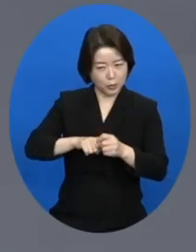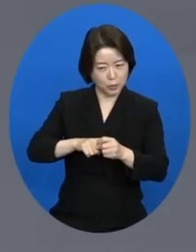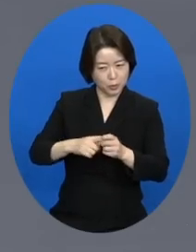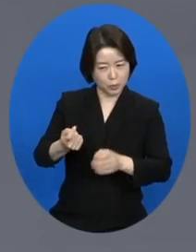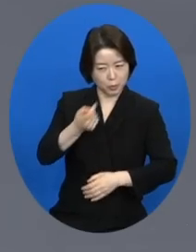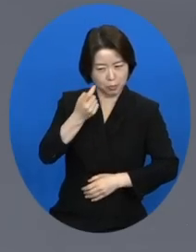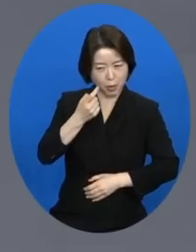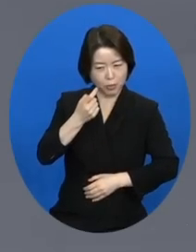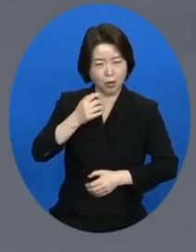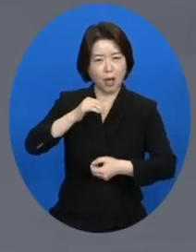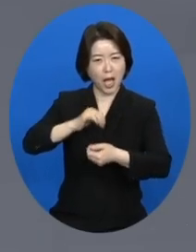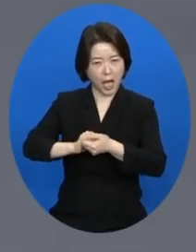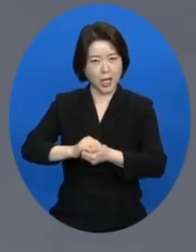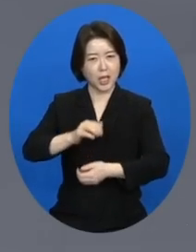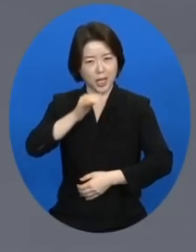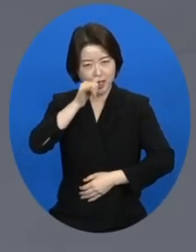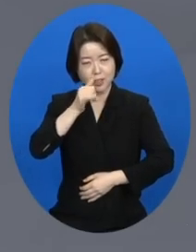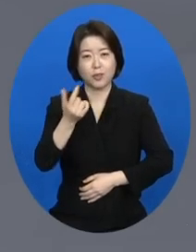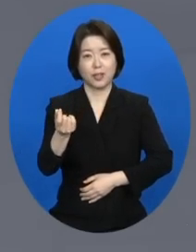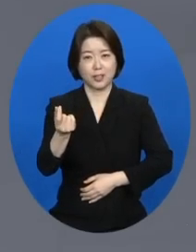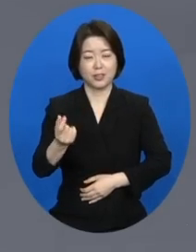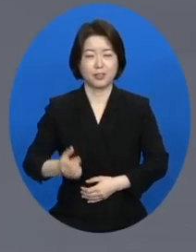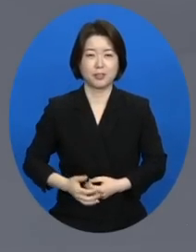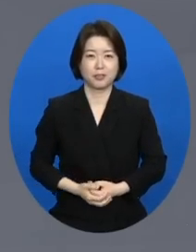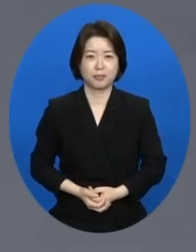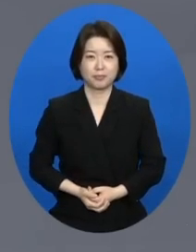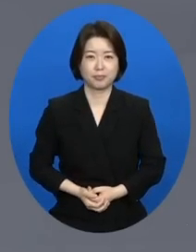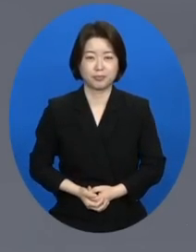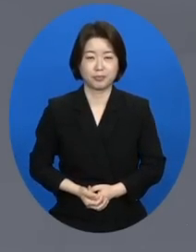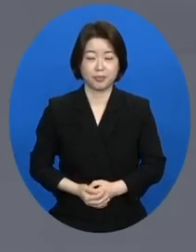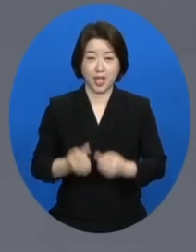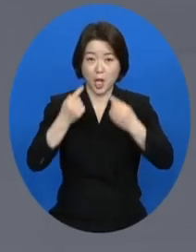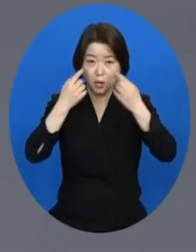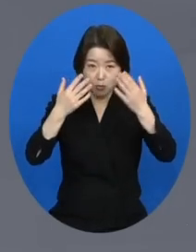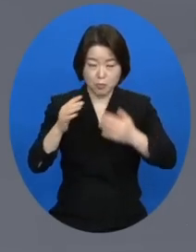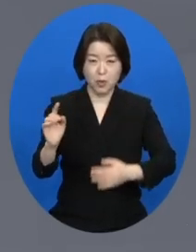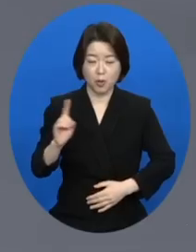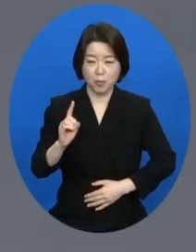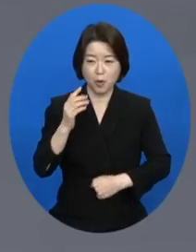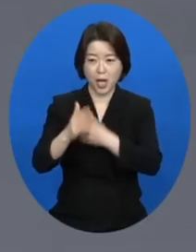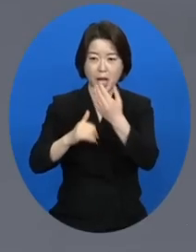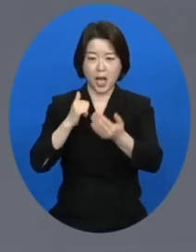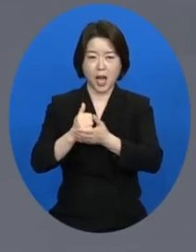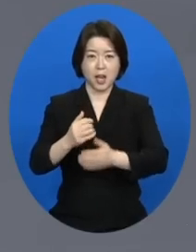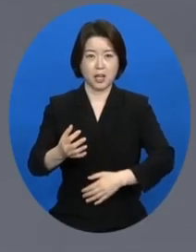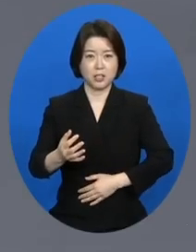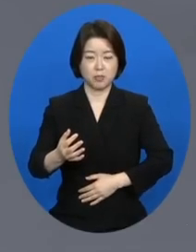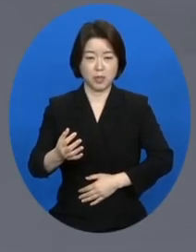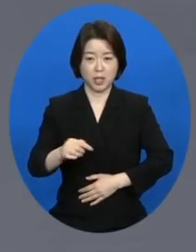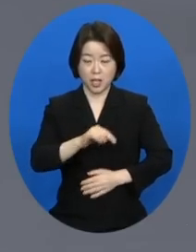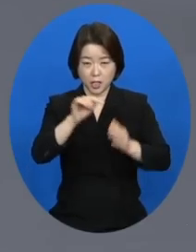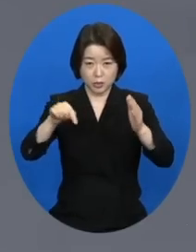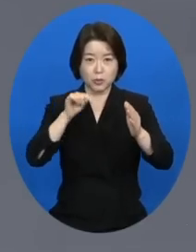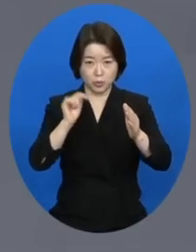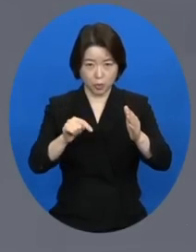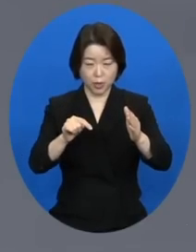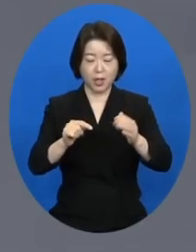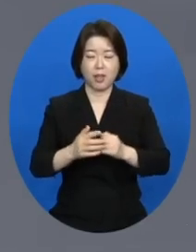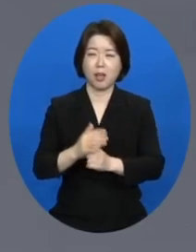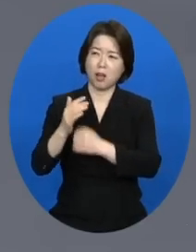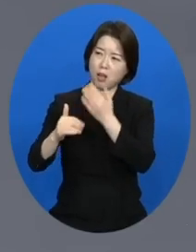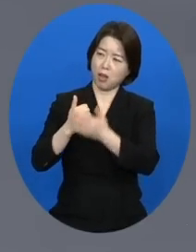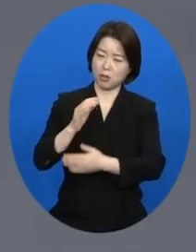상당히 어렵기 때문이죠. 분명한 것은 하나님의 부재와 같은 속에서도 하나님이